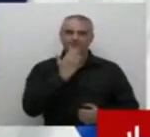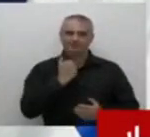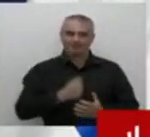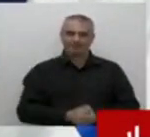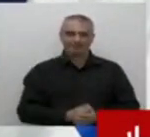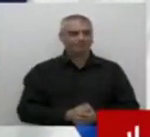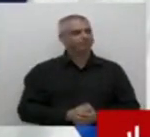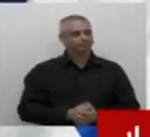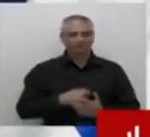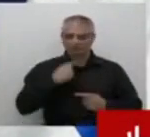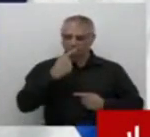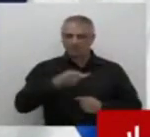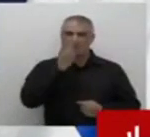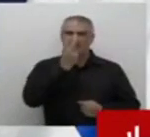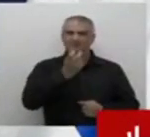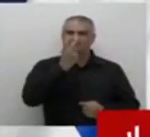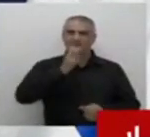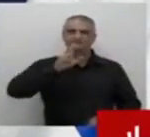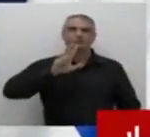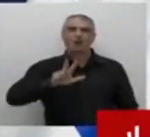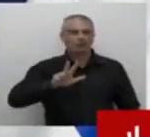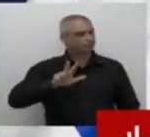اسرائيل وشعب